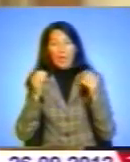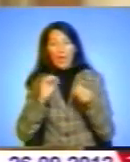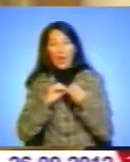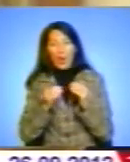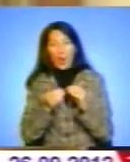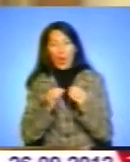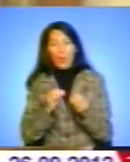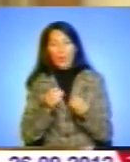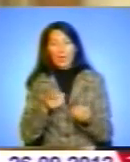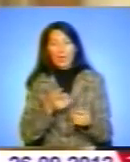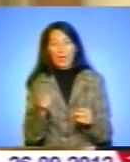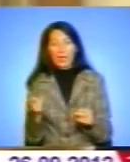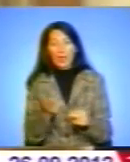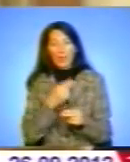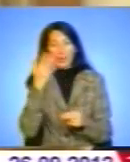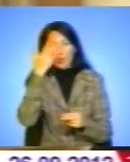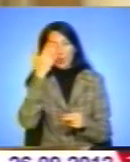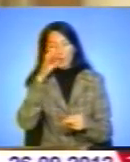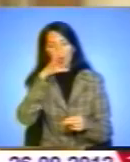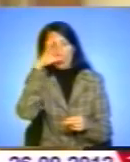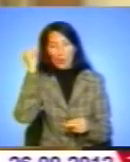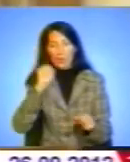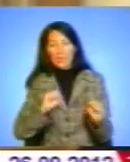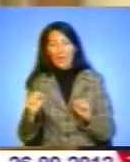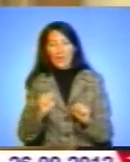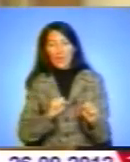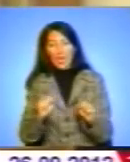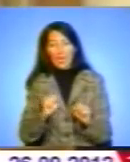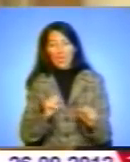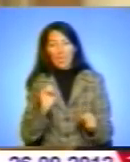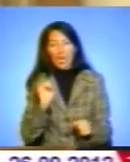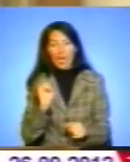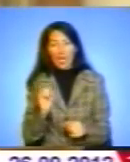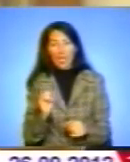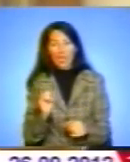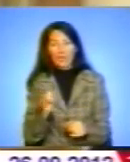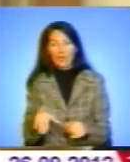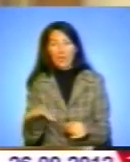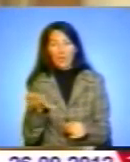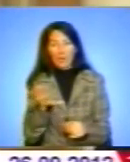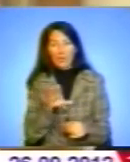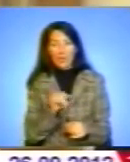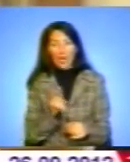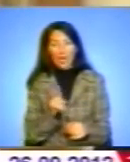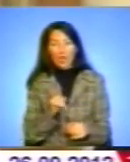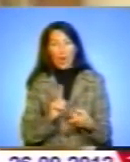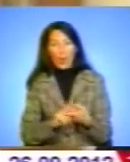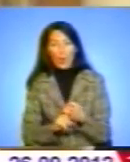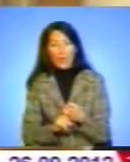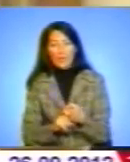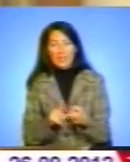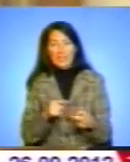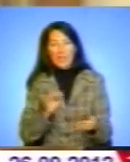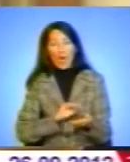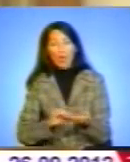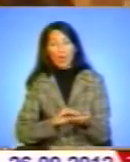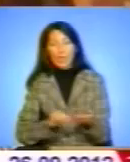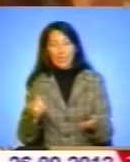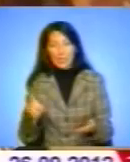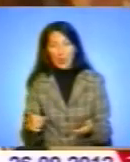і безсонні ночі, і відрядження, і все, що пов'язане з